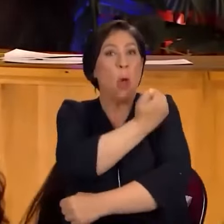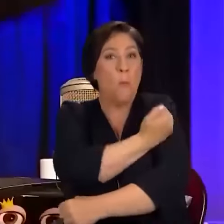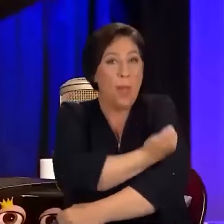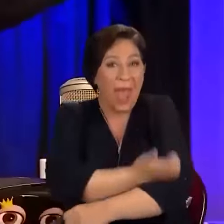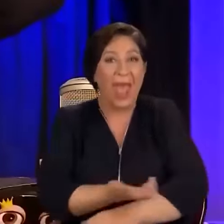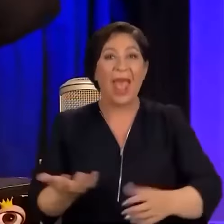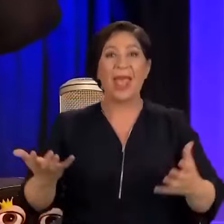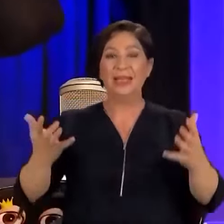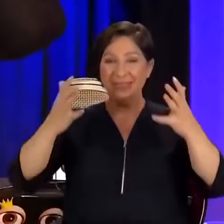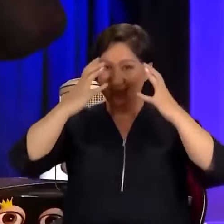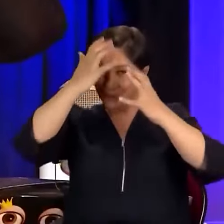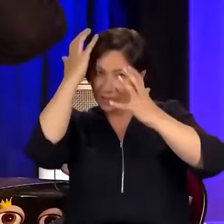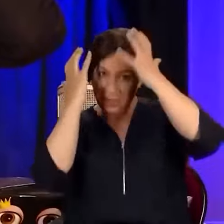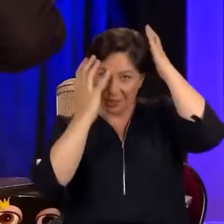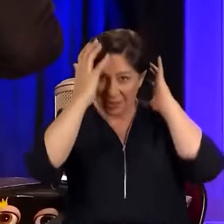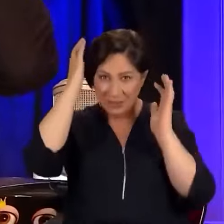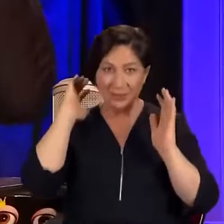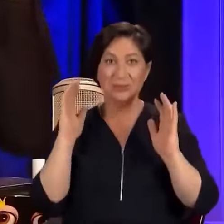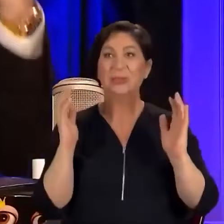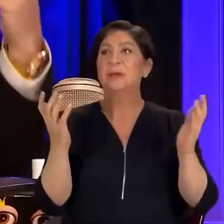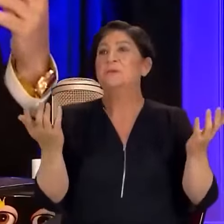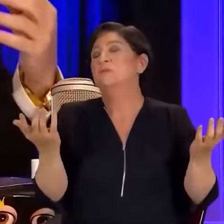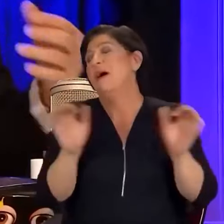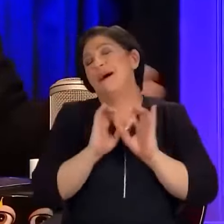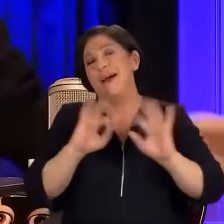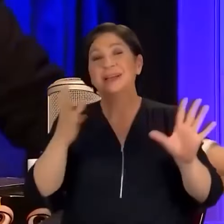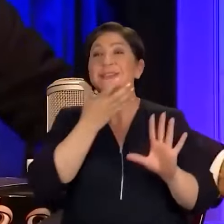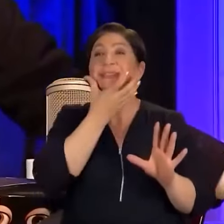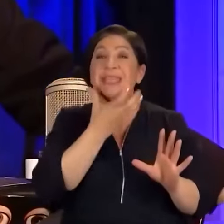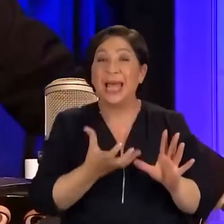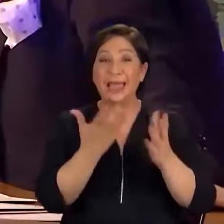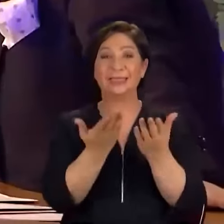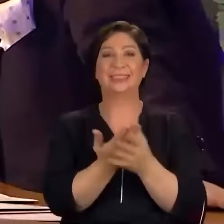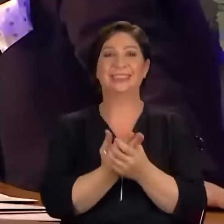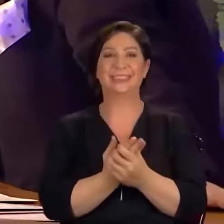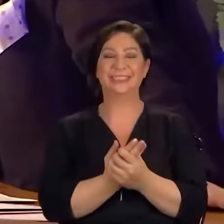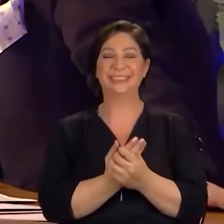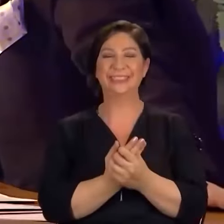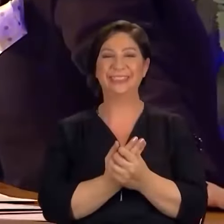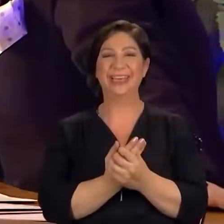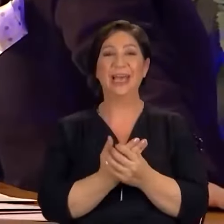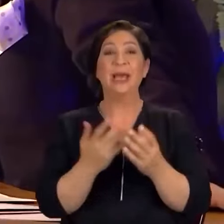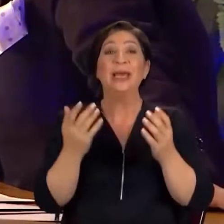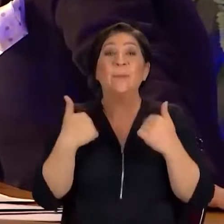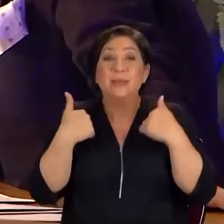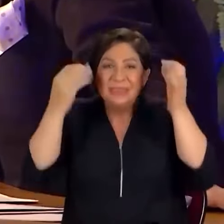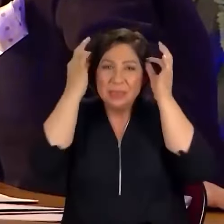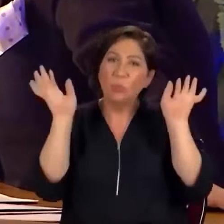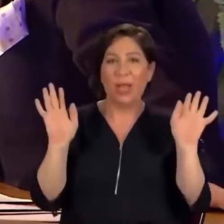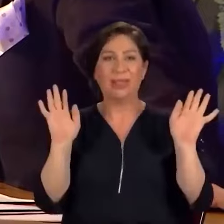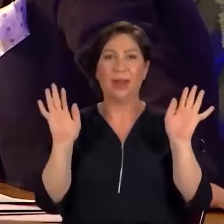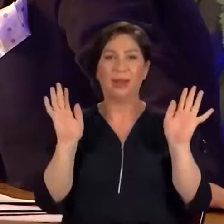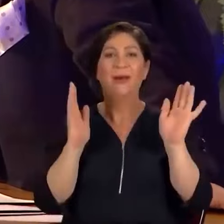dövmeler, saç tıraşın, yani benim saçlarım sakalın. Böyle çünkü mevcut saç bu kadar yani.